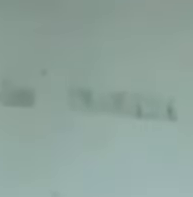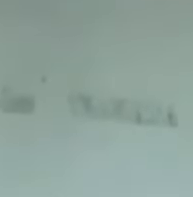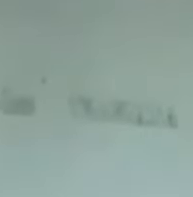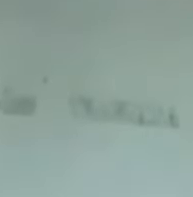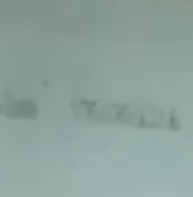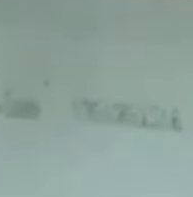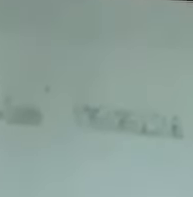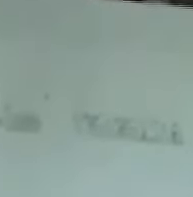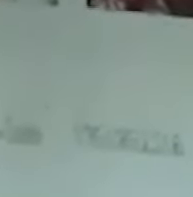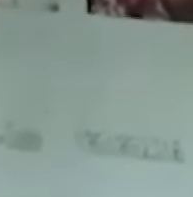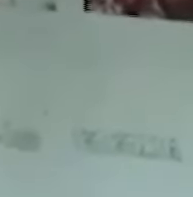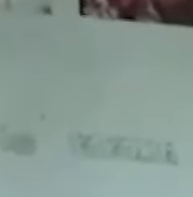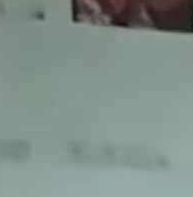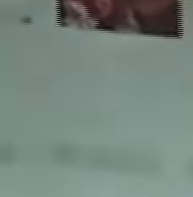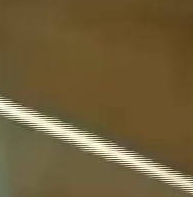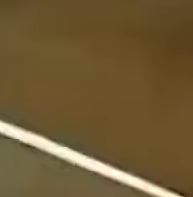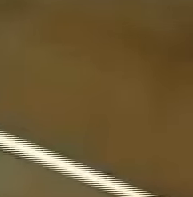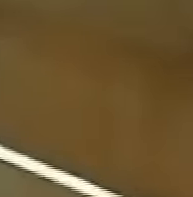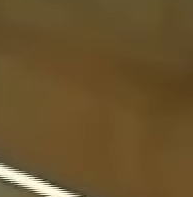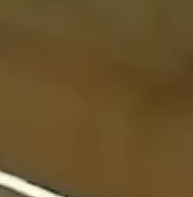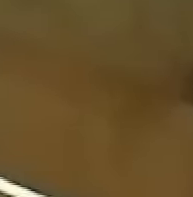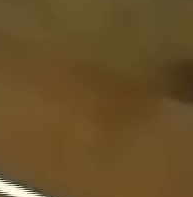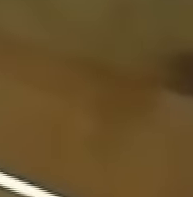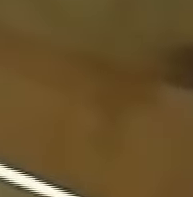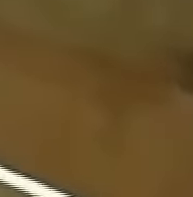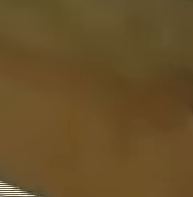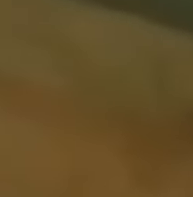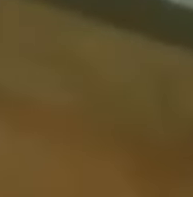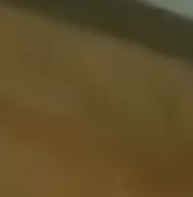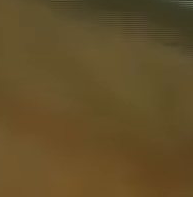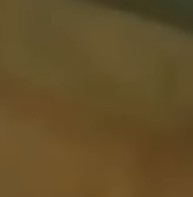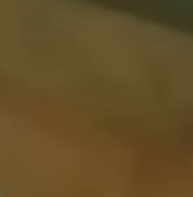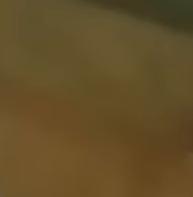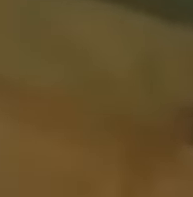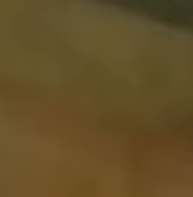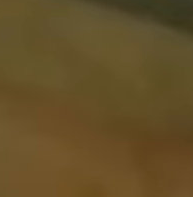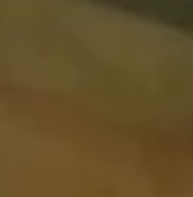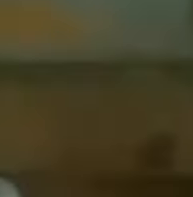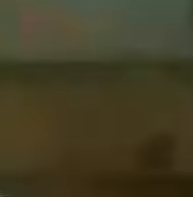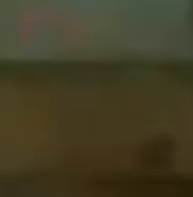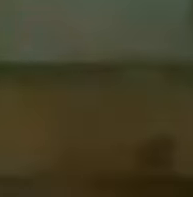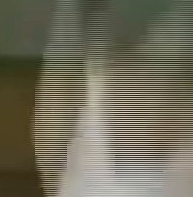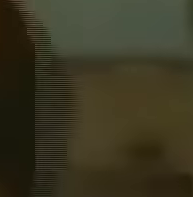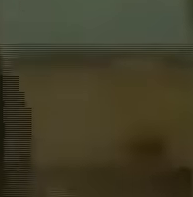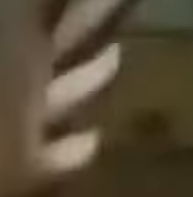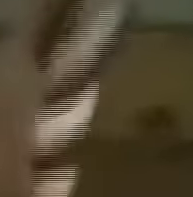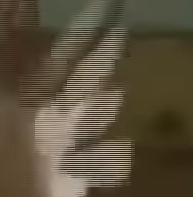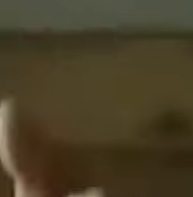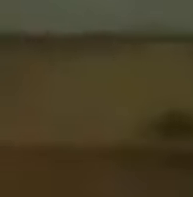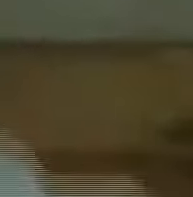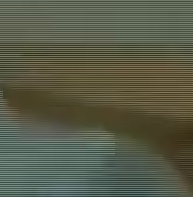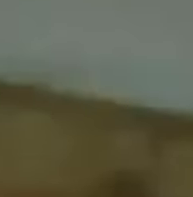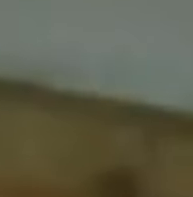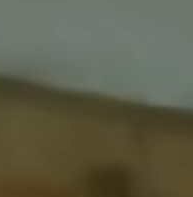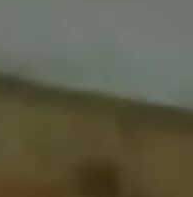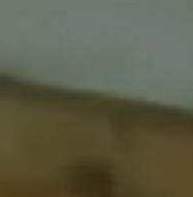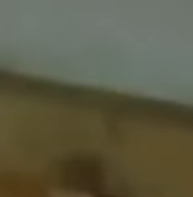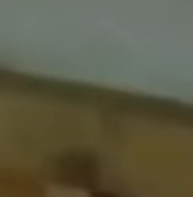bisa merubah masa depan Jawa Barat. Emangnya hilang satu suara saya doang, bakal ada efeknya